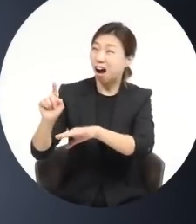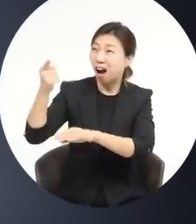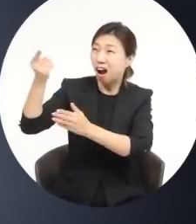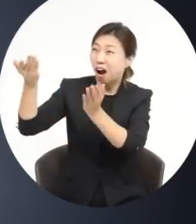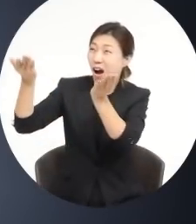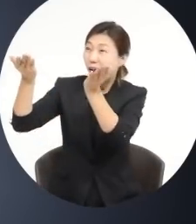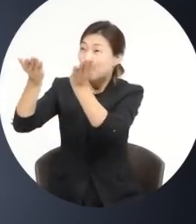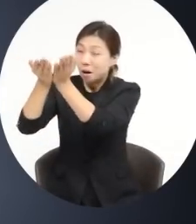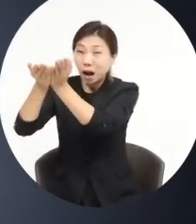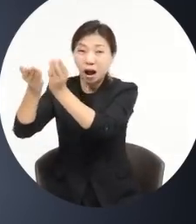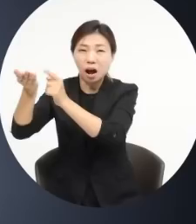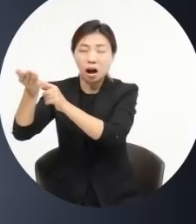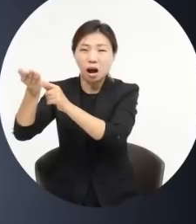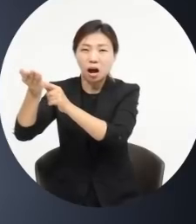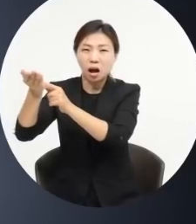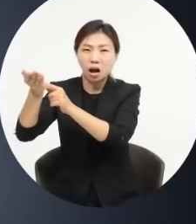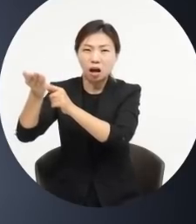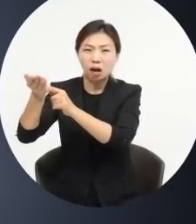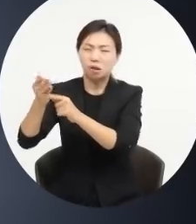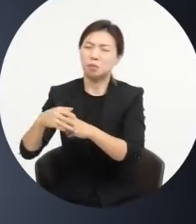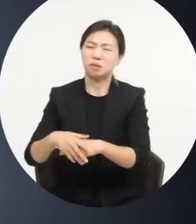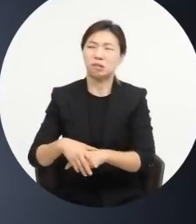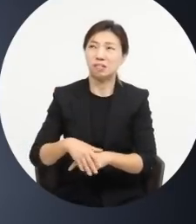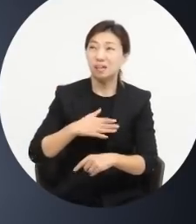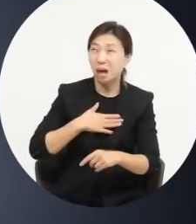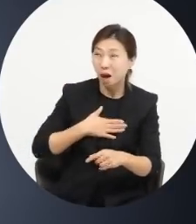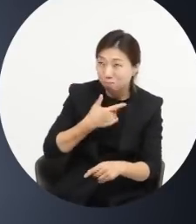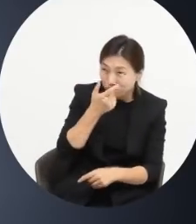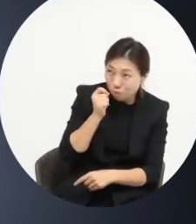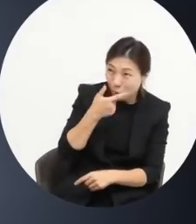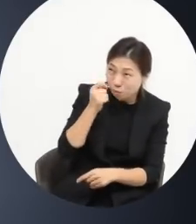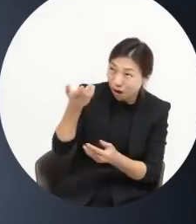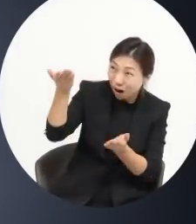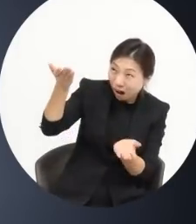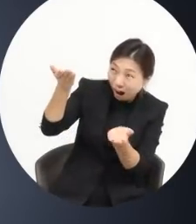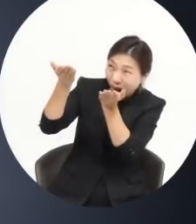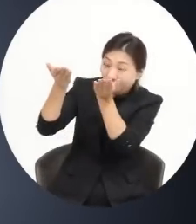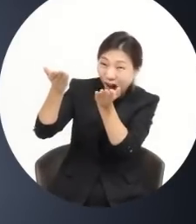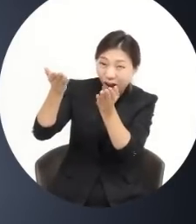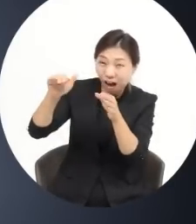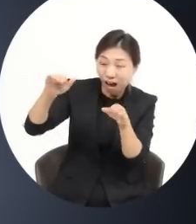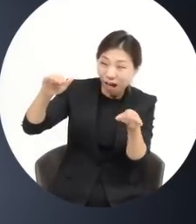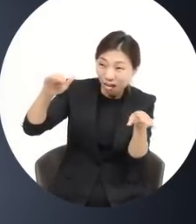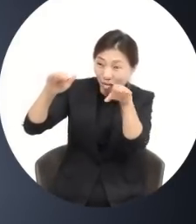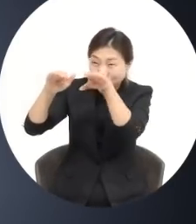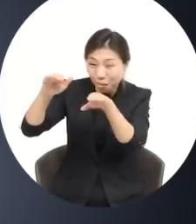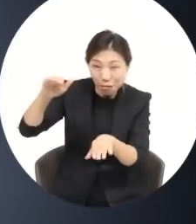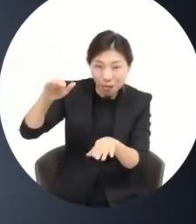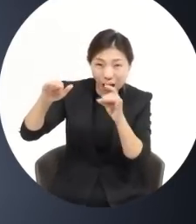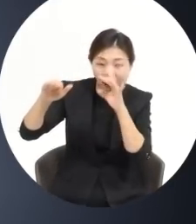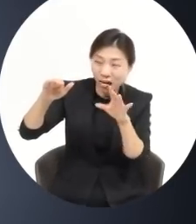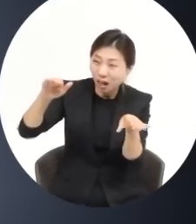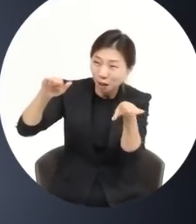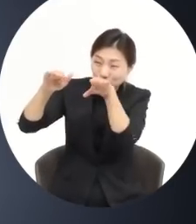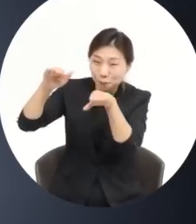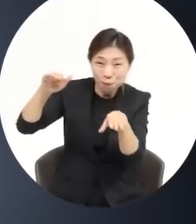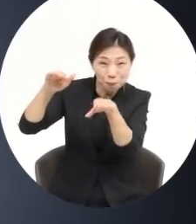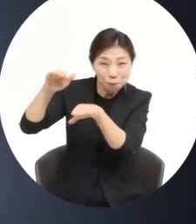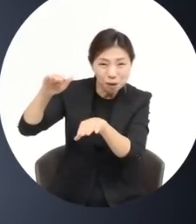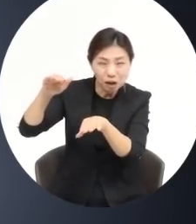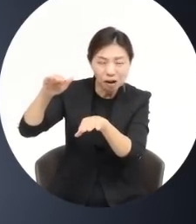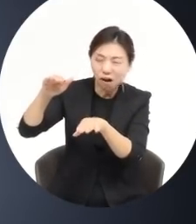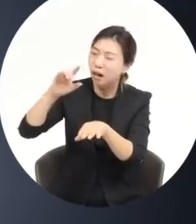가치 기준을 내가 갖고 있구나. 이렇게 해서 그 가치 기준을 바꿔버리면 아무 문제가